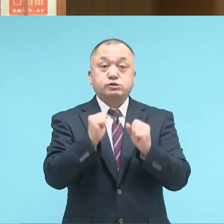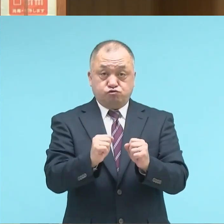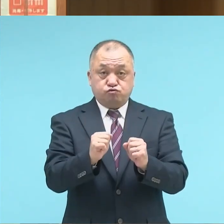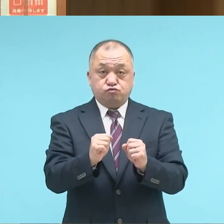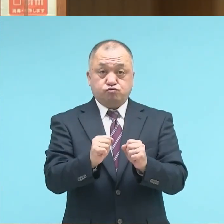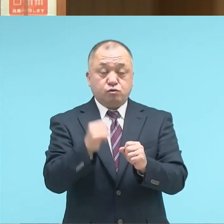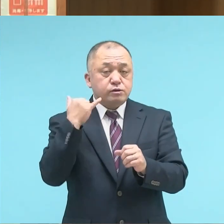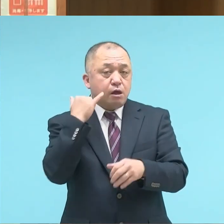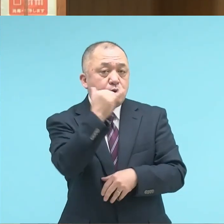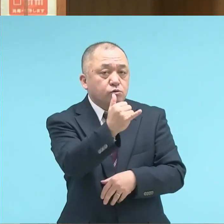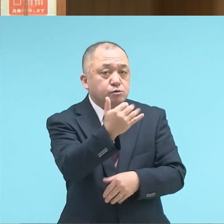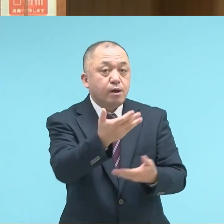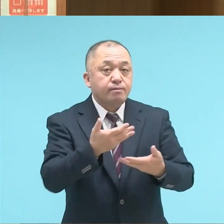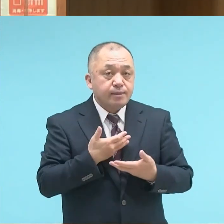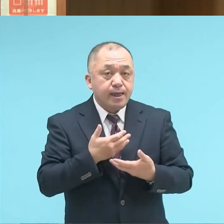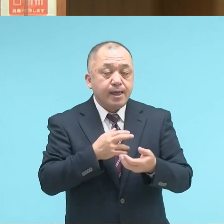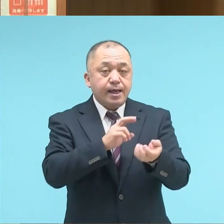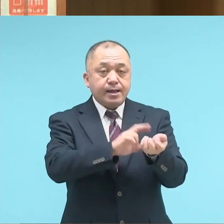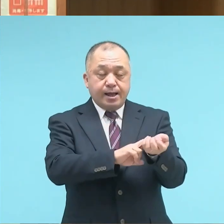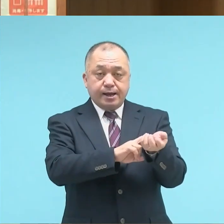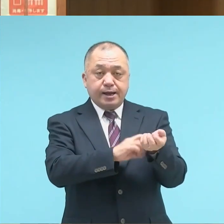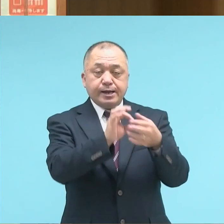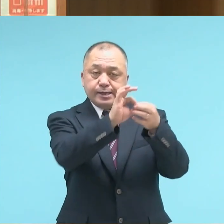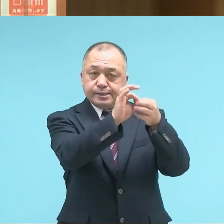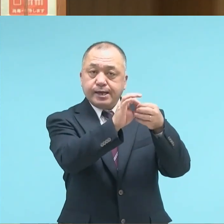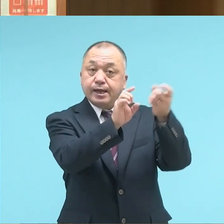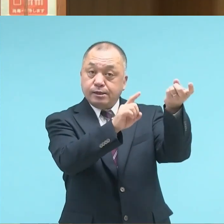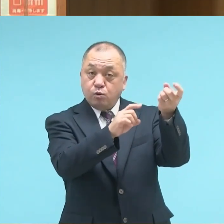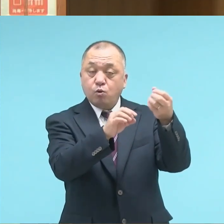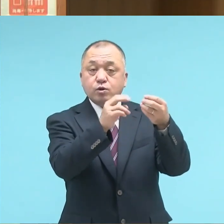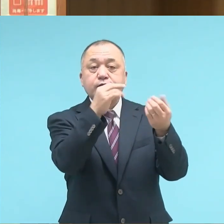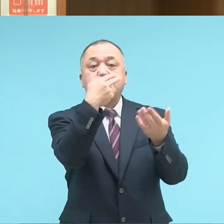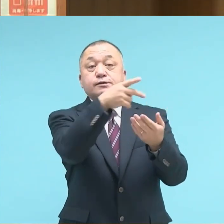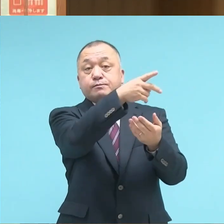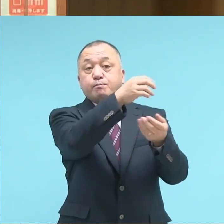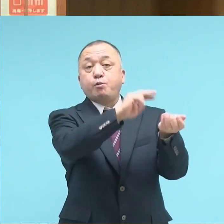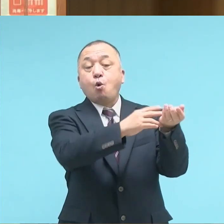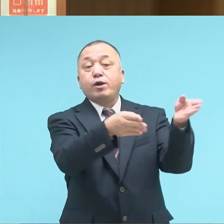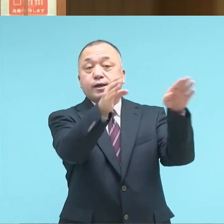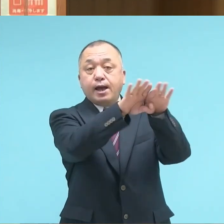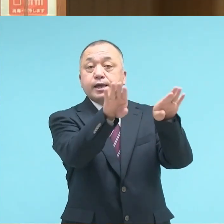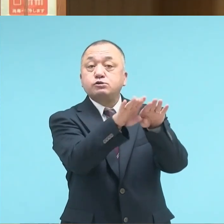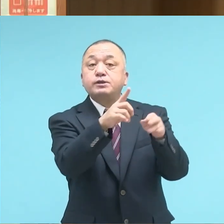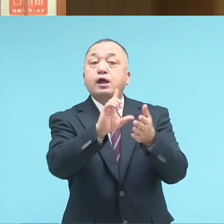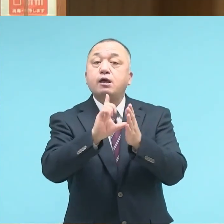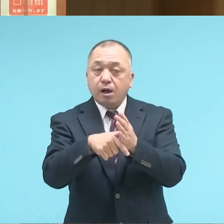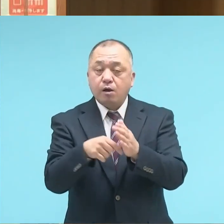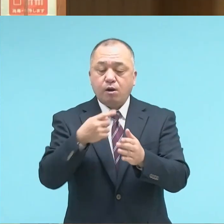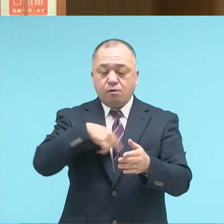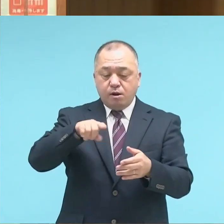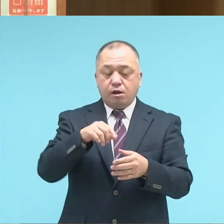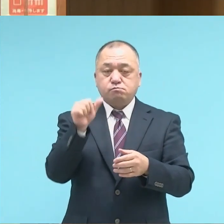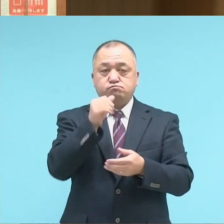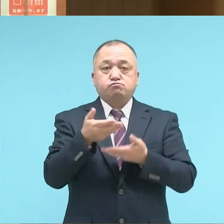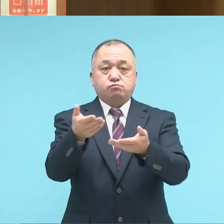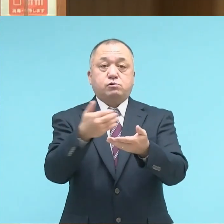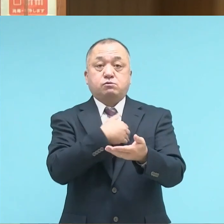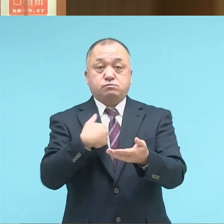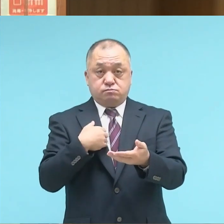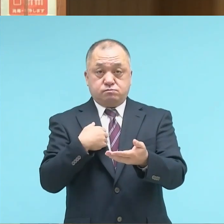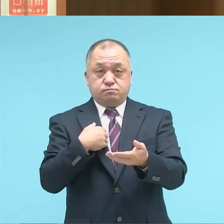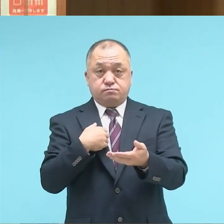我々としてはかかりつけの先生がお休みでしたら、そういったご紹介をさせていただきます。そしてご紹介をさせてい